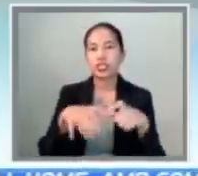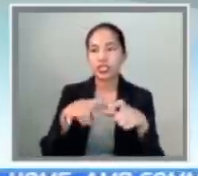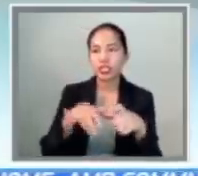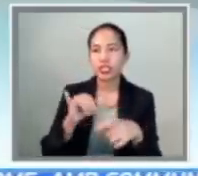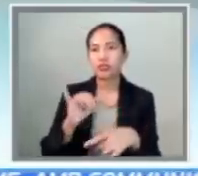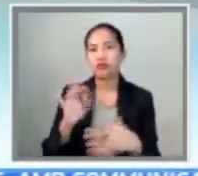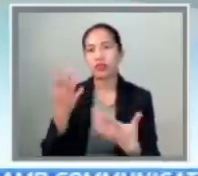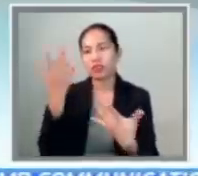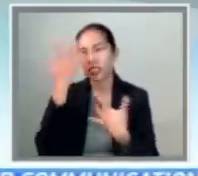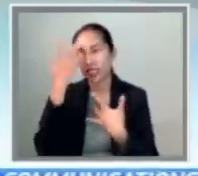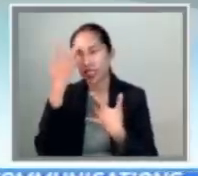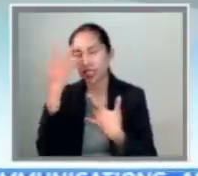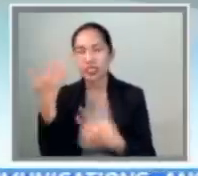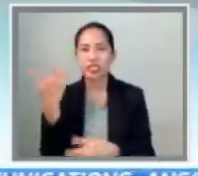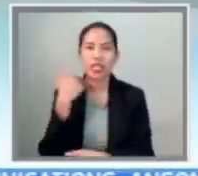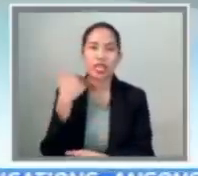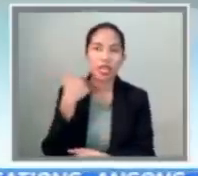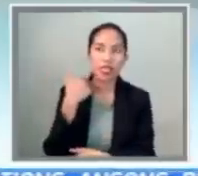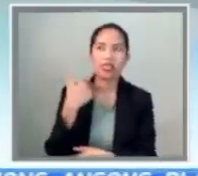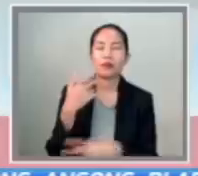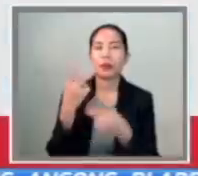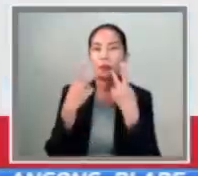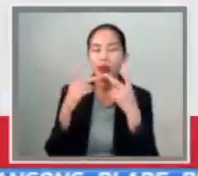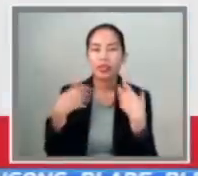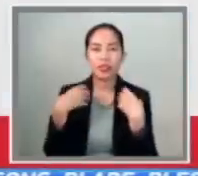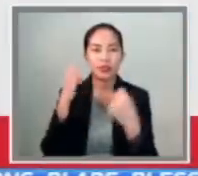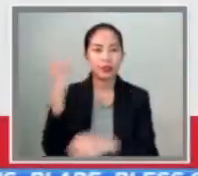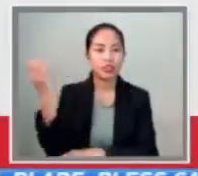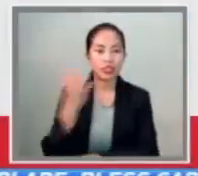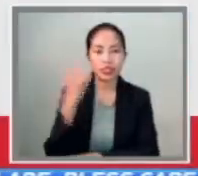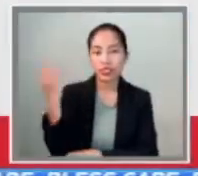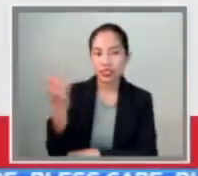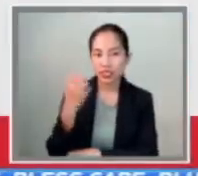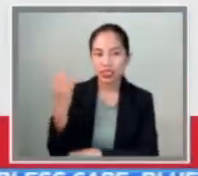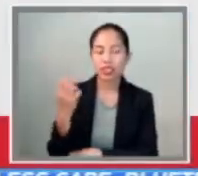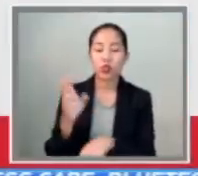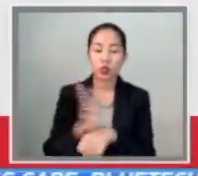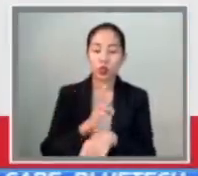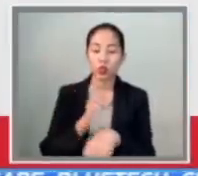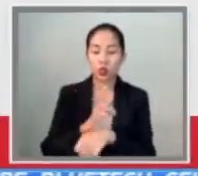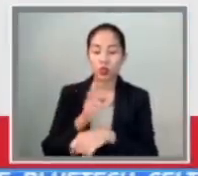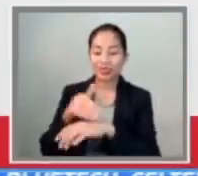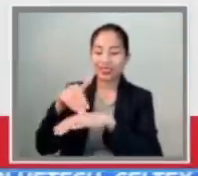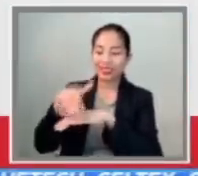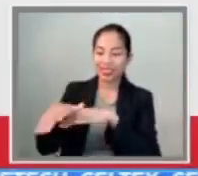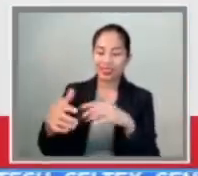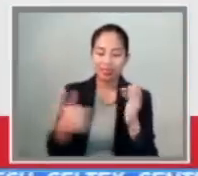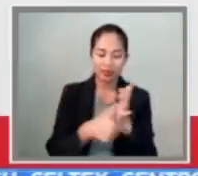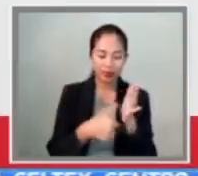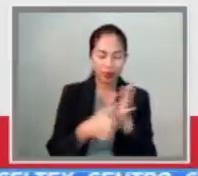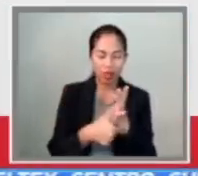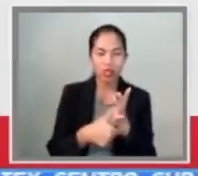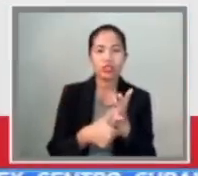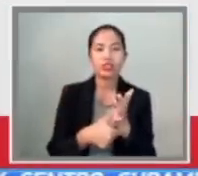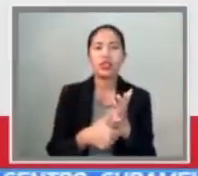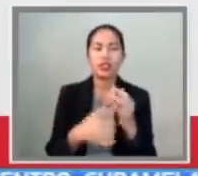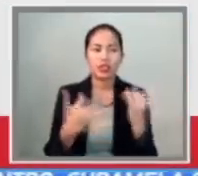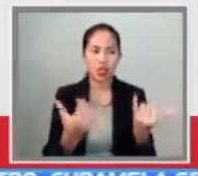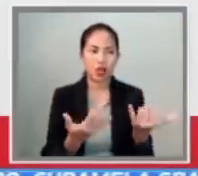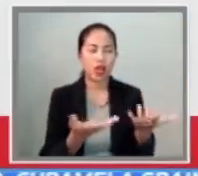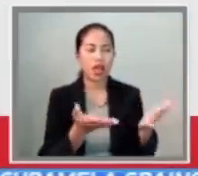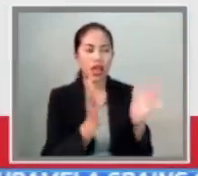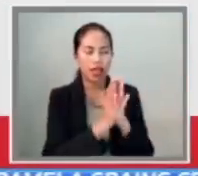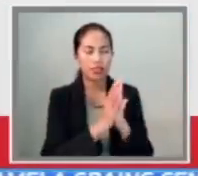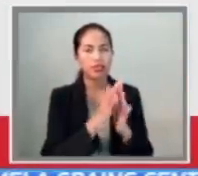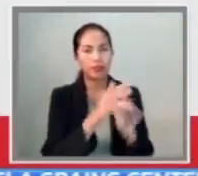o state of calamity. Kaya hiningan po namin ang reaksyon ang mga netizen. Sabi ni Kenji, mga has, pwede naman sa mga